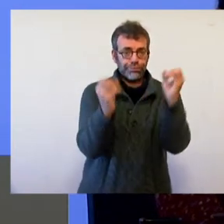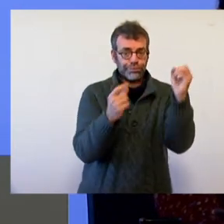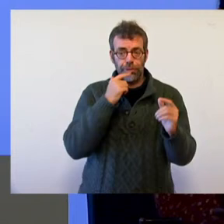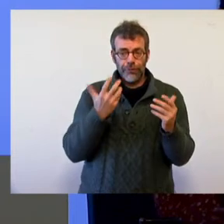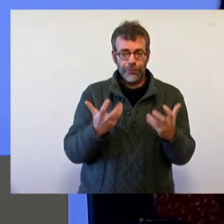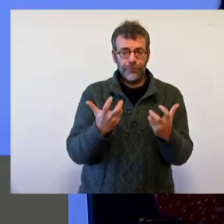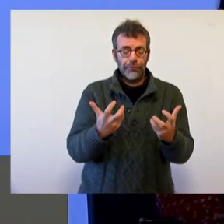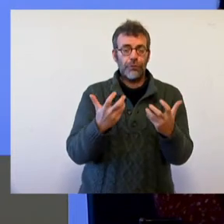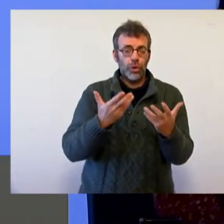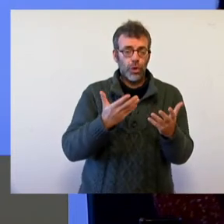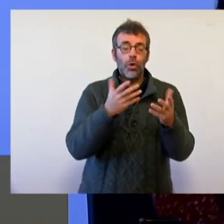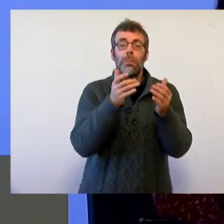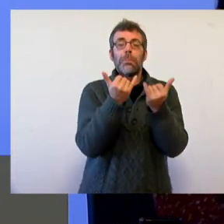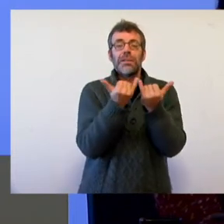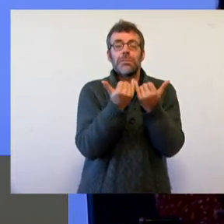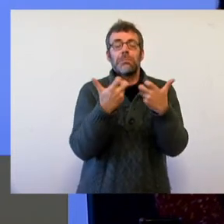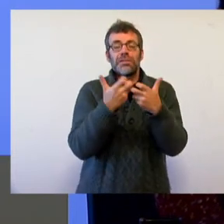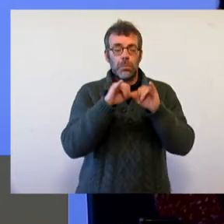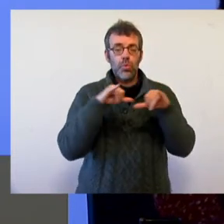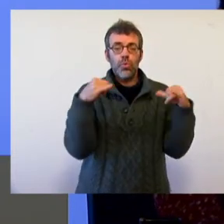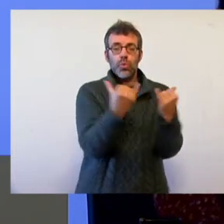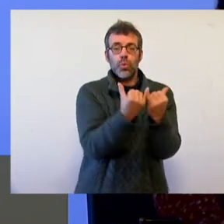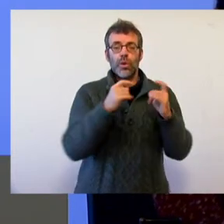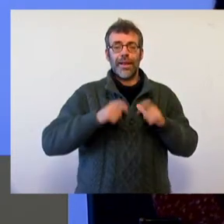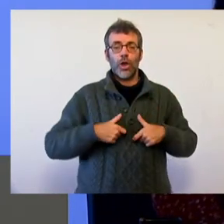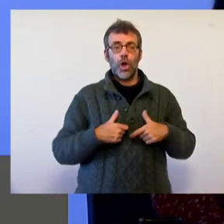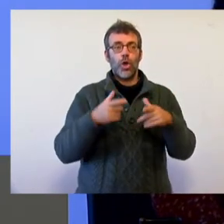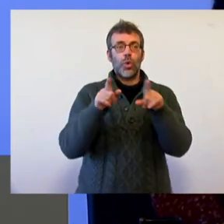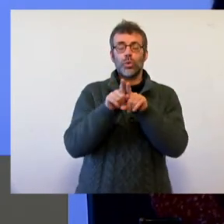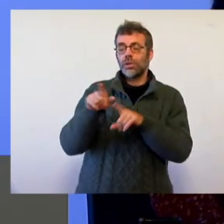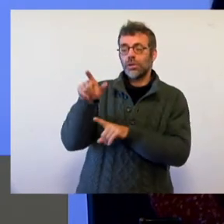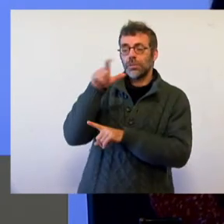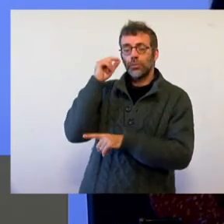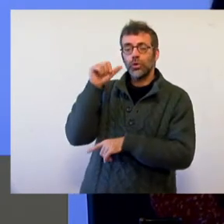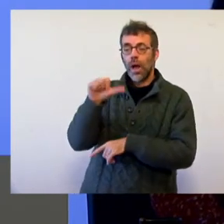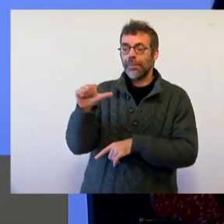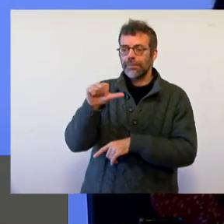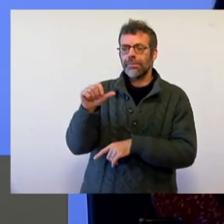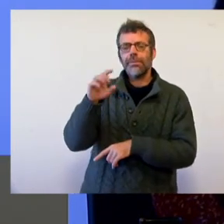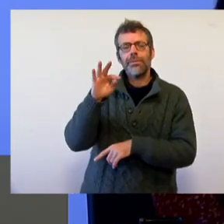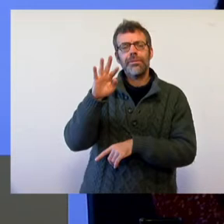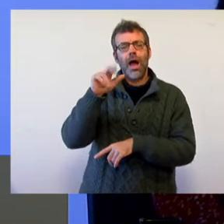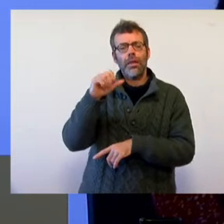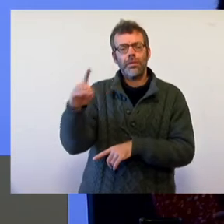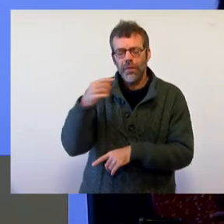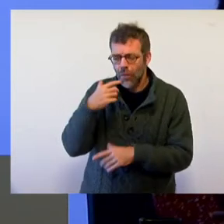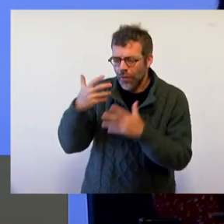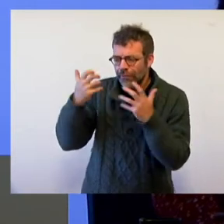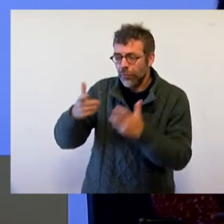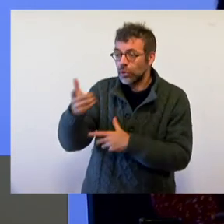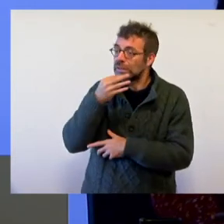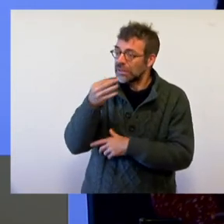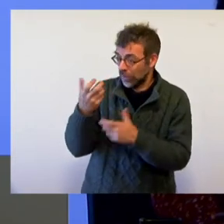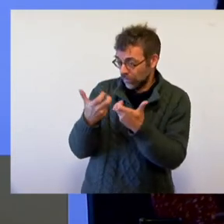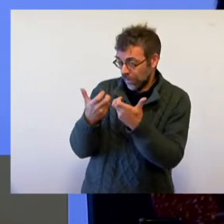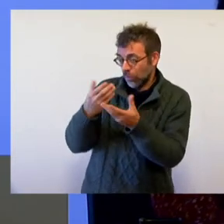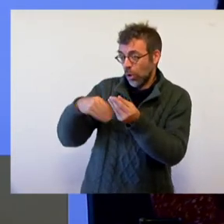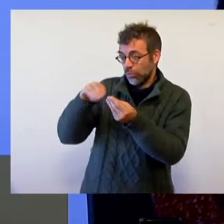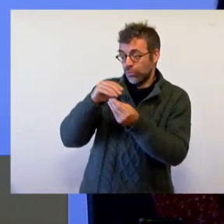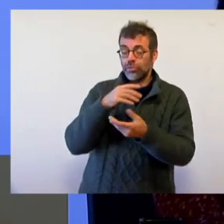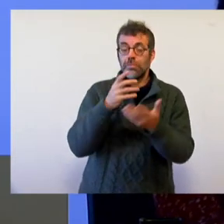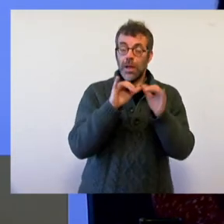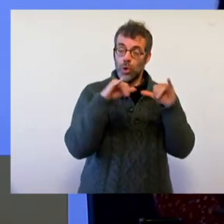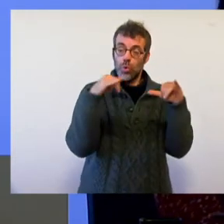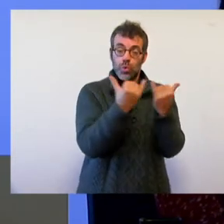disposition de Mme Labourrier, qui s'est exprimée pour la liste de M. Altrade, pour lui dire que, par exemple, à l'école Voltaire, la cour